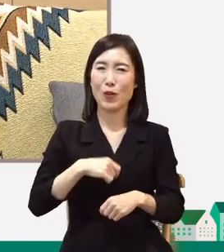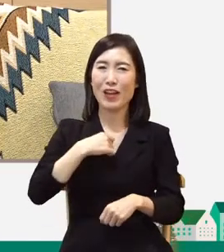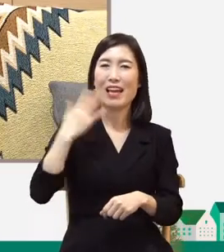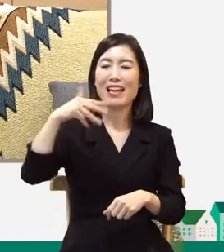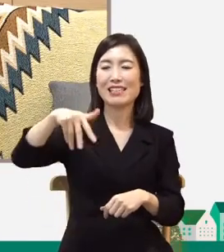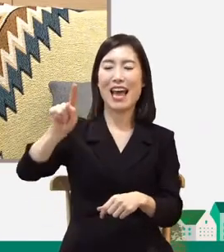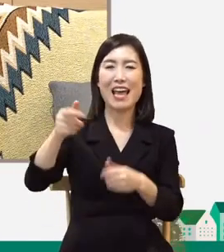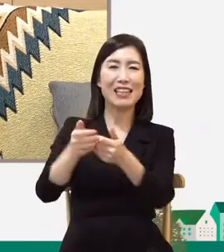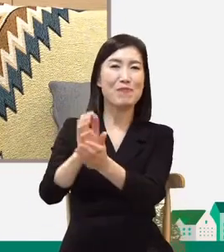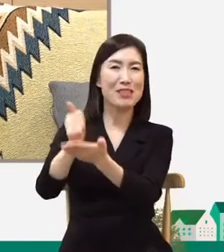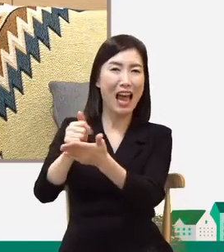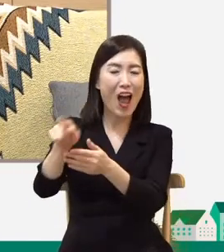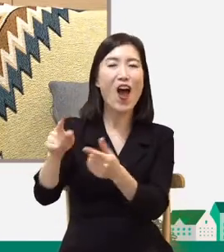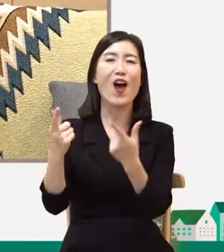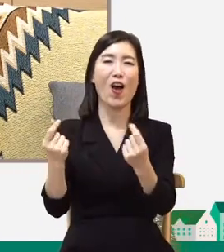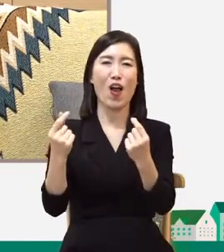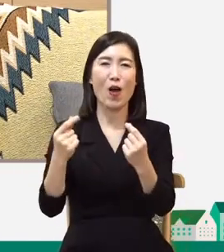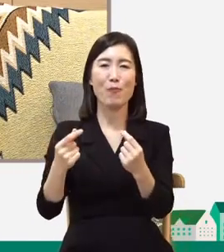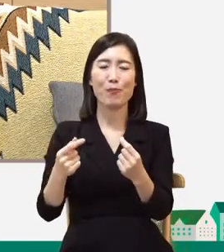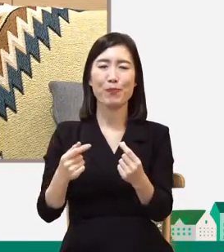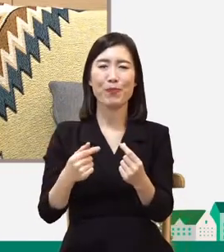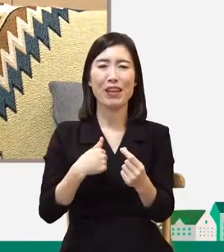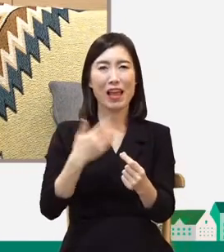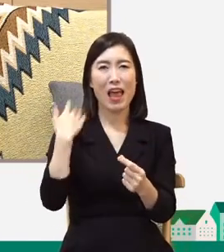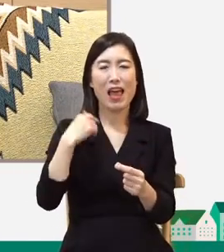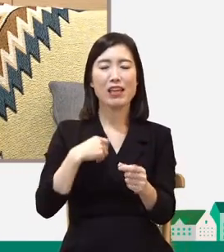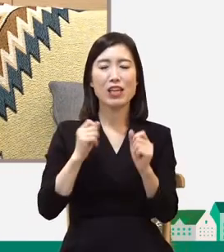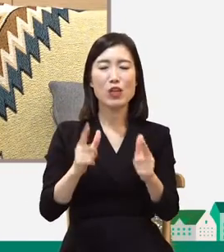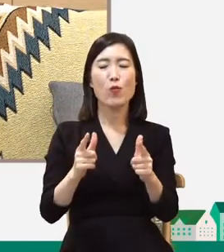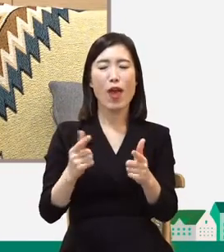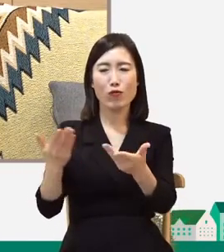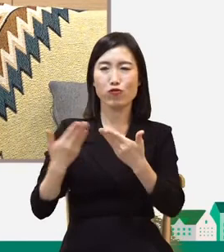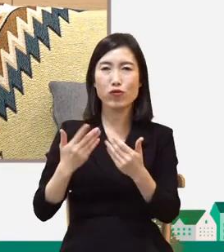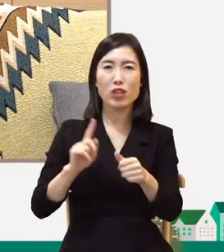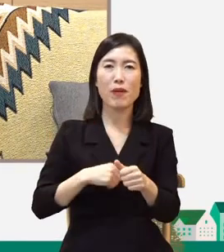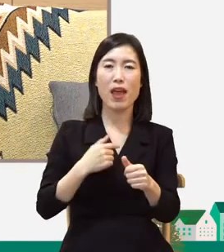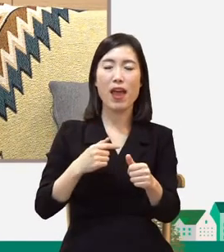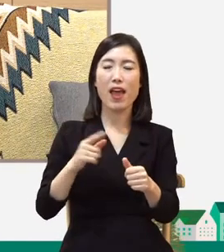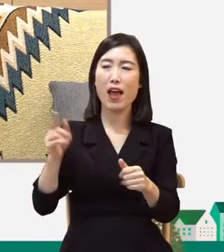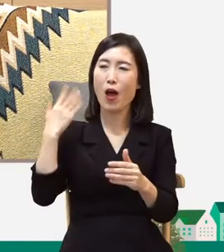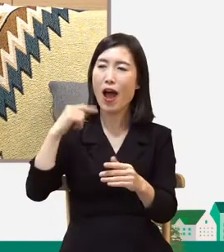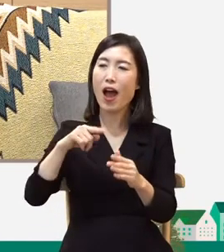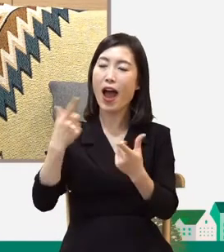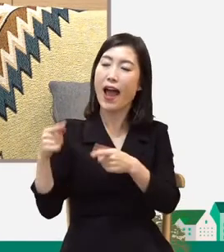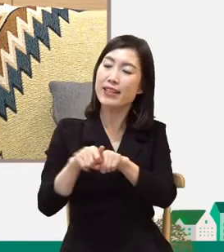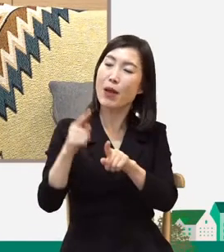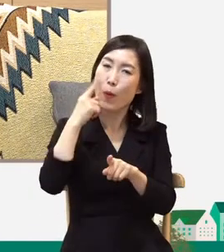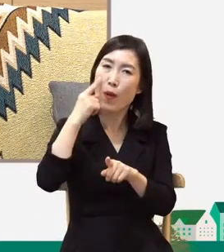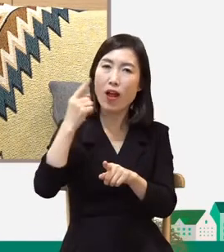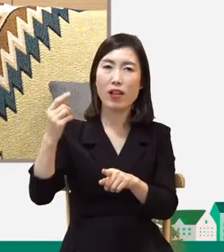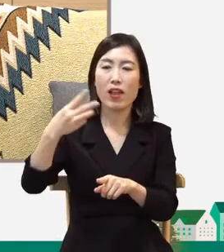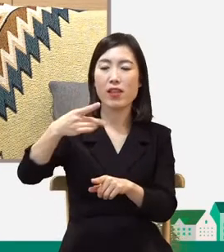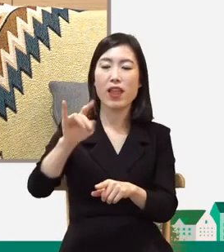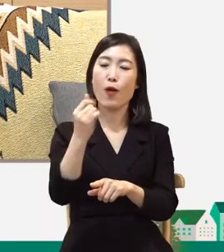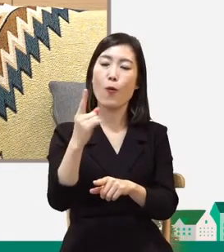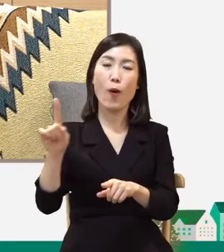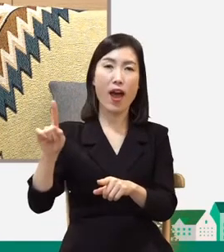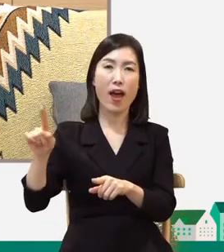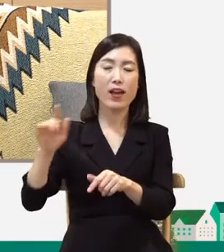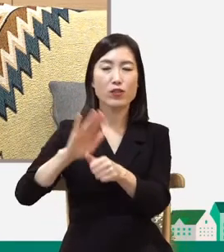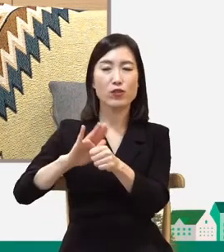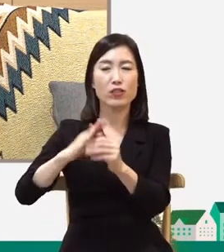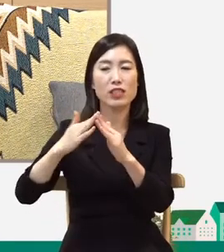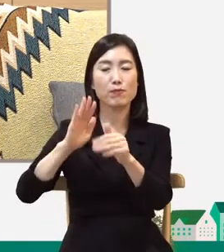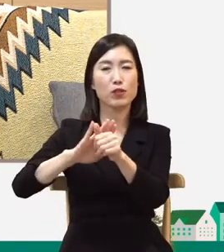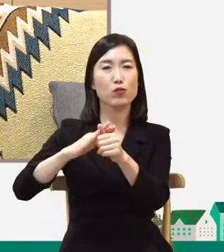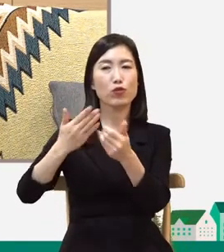사실은 기회가 저한테 주셔가지고 가정 방문을 이제 가본 적이 있었어요. 태화 샘솟는 집의 주거지원부에서 이제